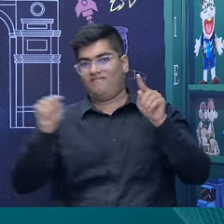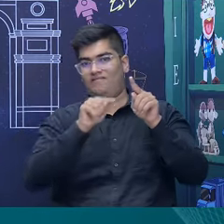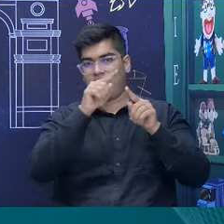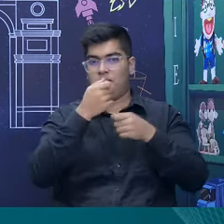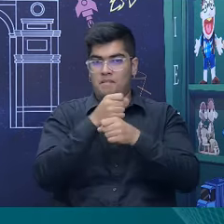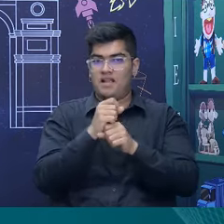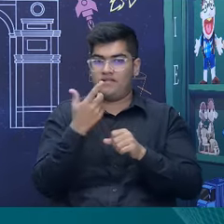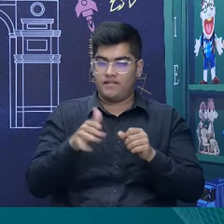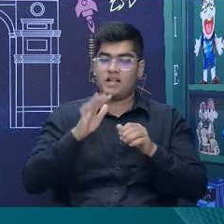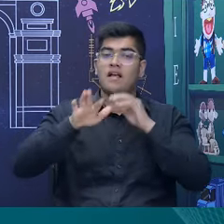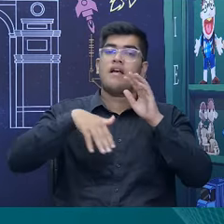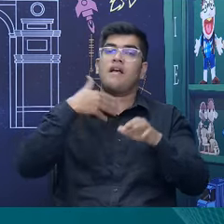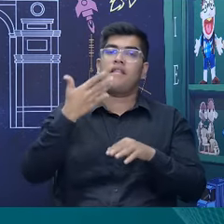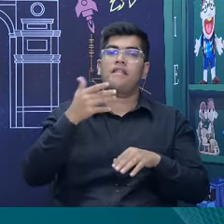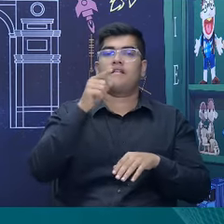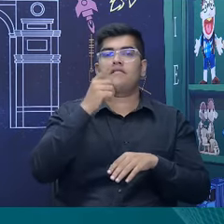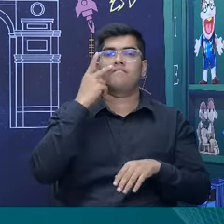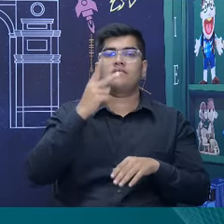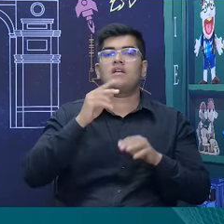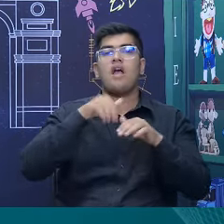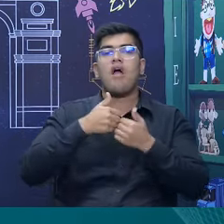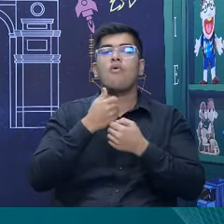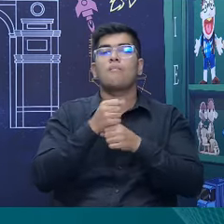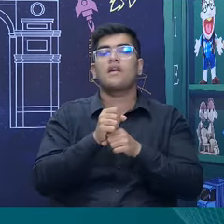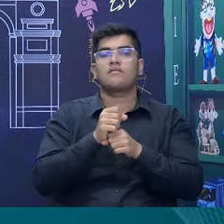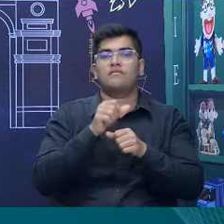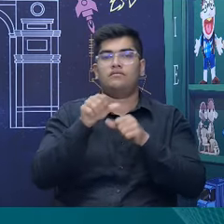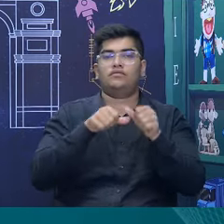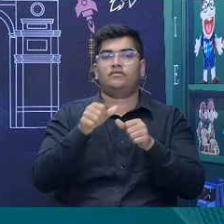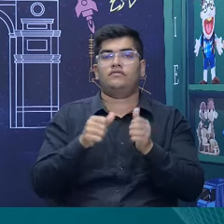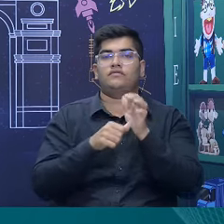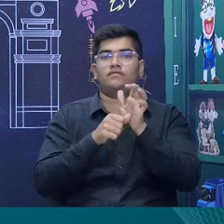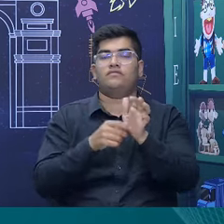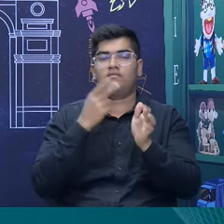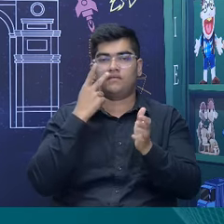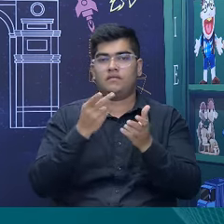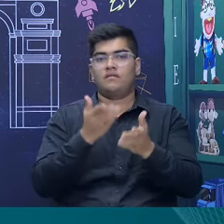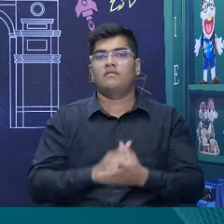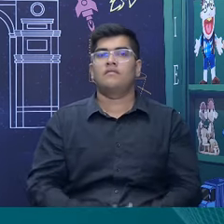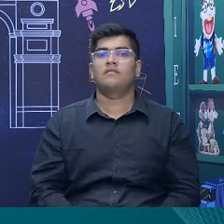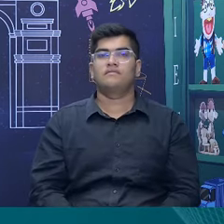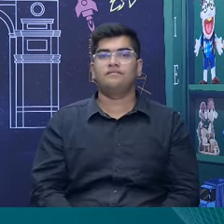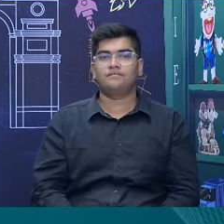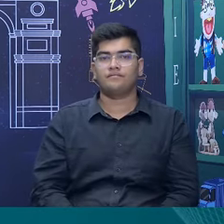शीट थी उसमें से पैरेललोग्राम ड्र बना लिया था कैसे बनाया मैं आपको य बना के दिखाती हूं